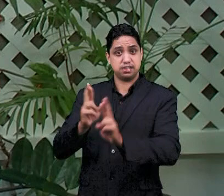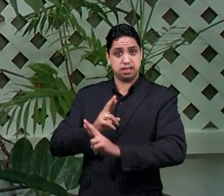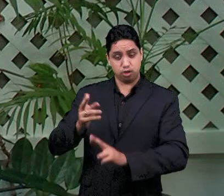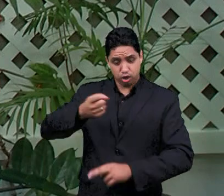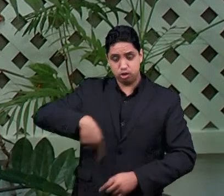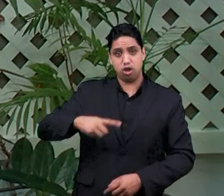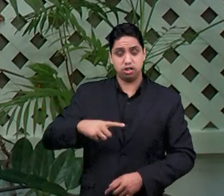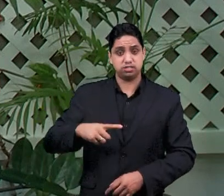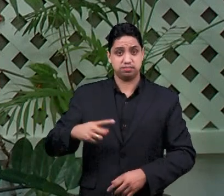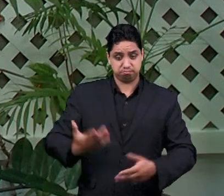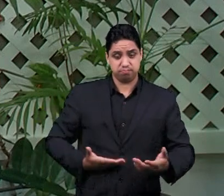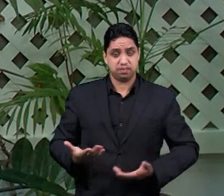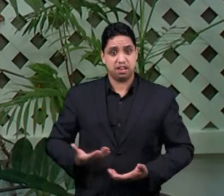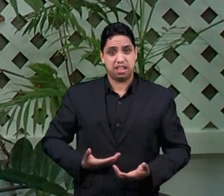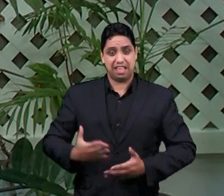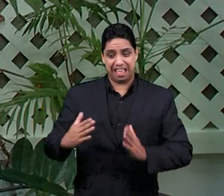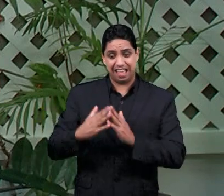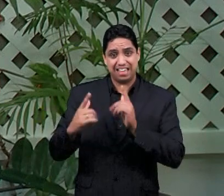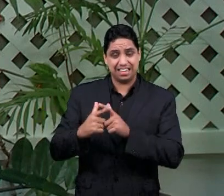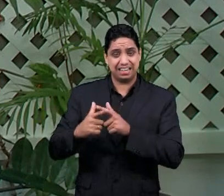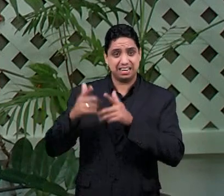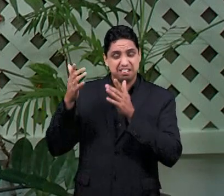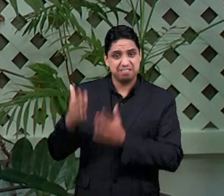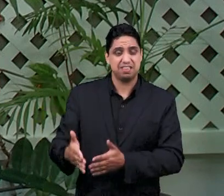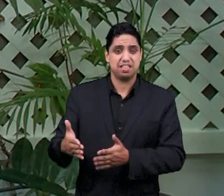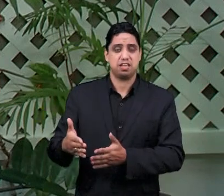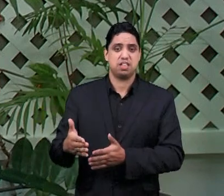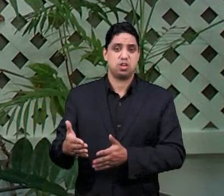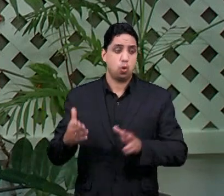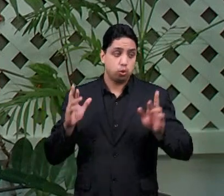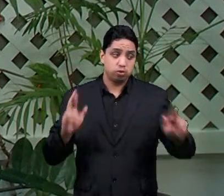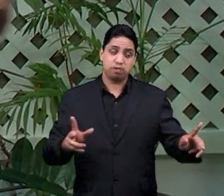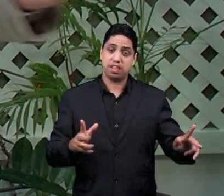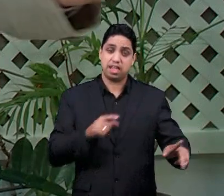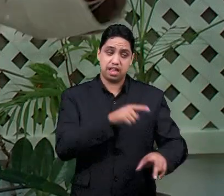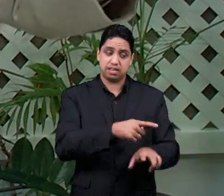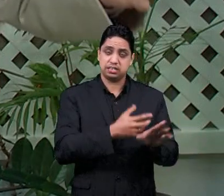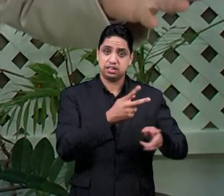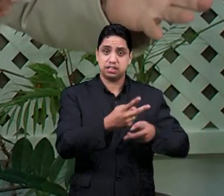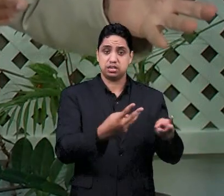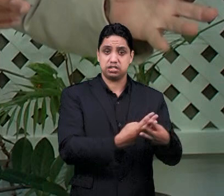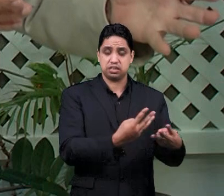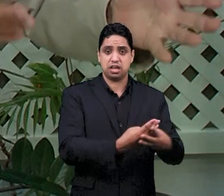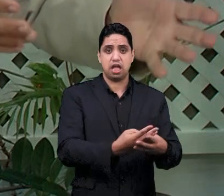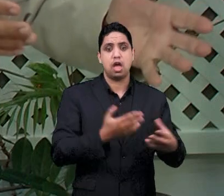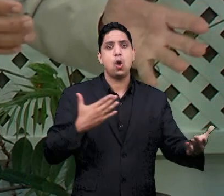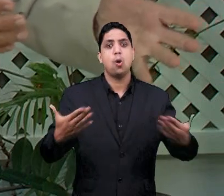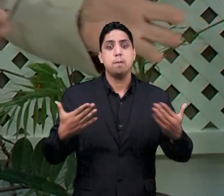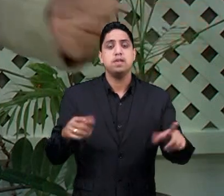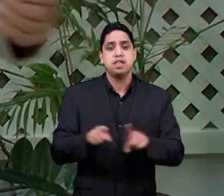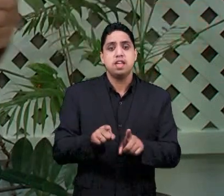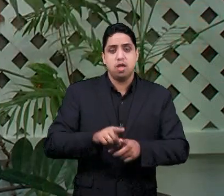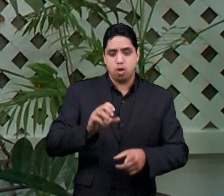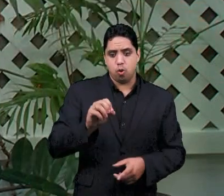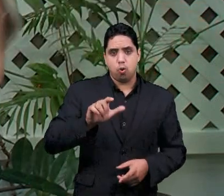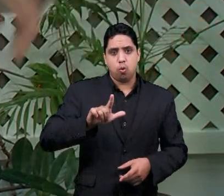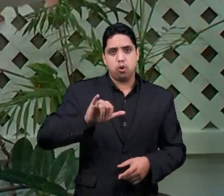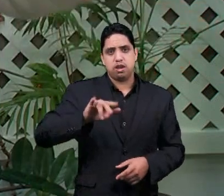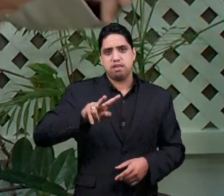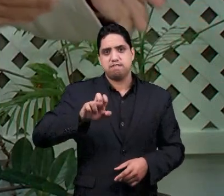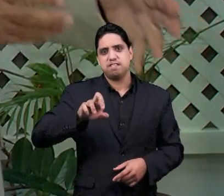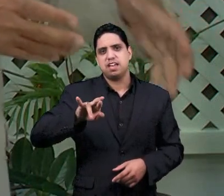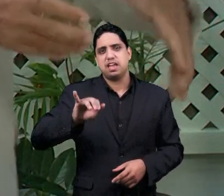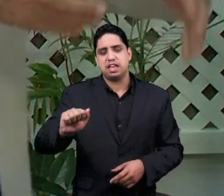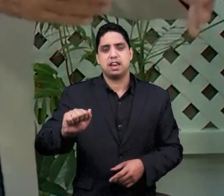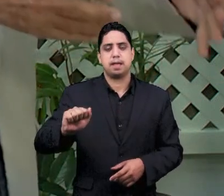le figuier qu'il est monté, le sycomore, était lié à l'église, au